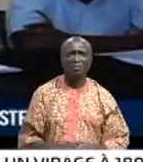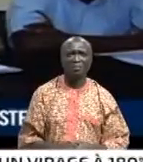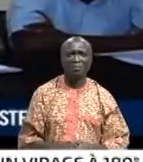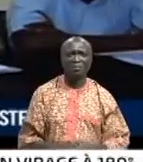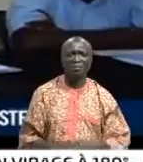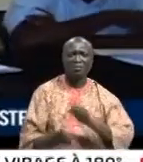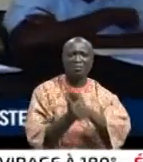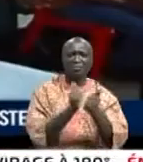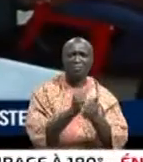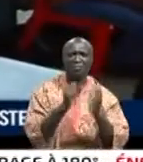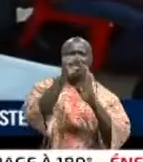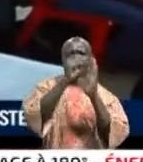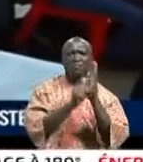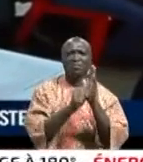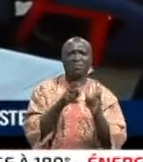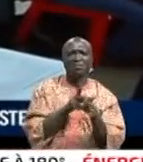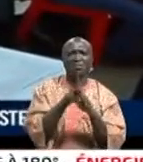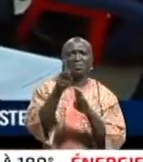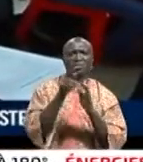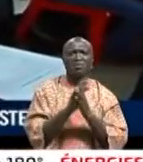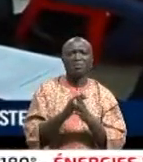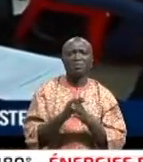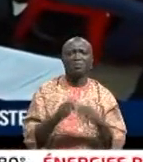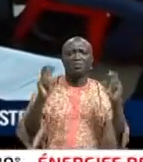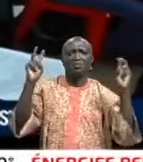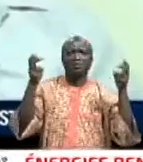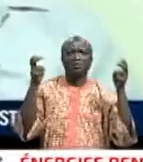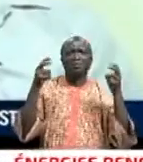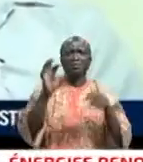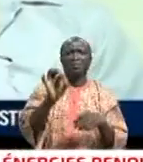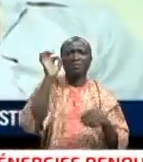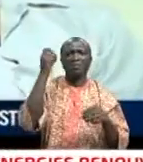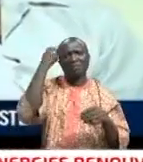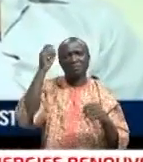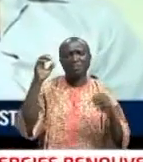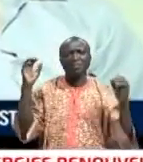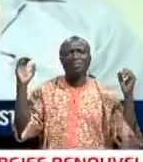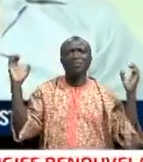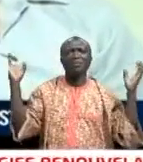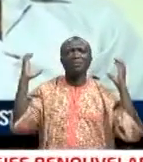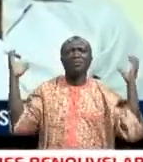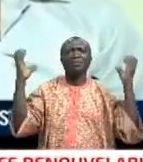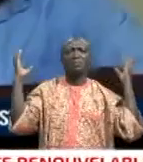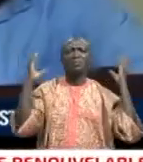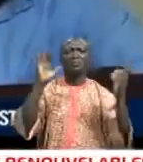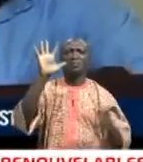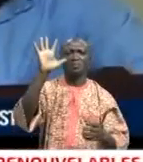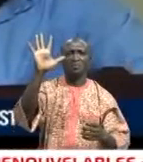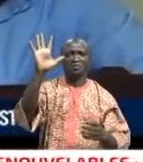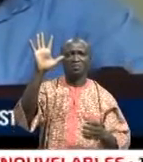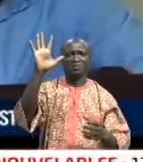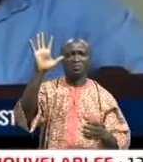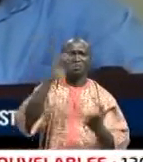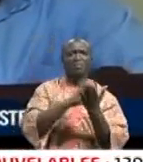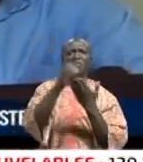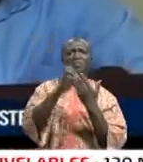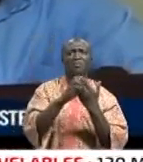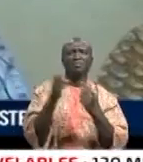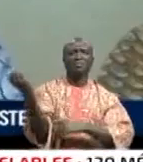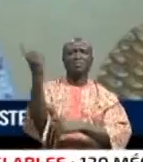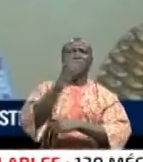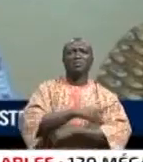améliorer le statut professionnel tel et le thème choisi pour célébrer sous 5 octobre la Journée mondiale des enseignants